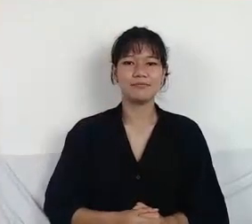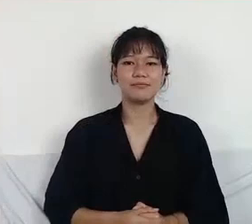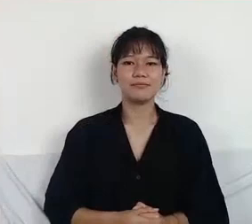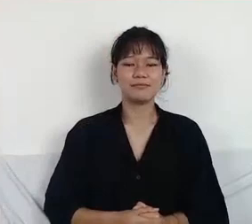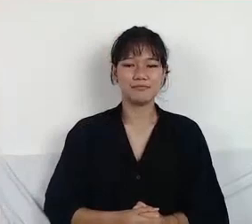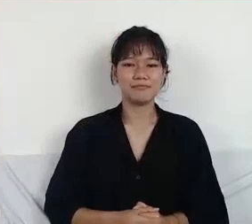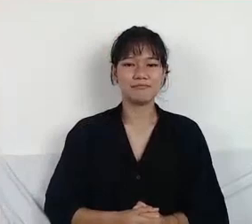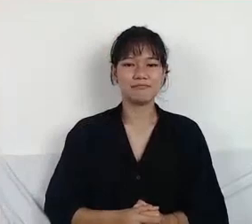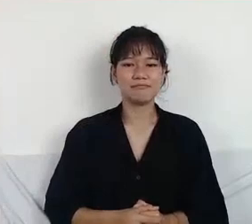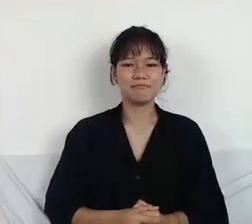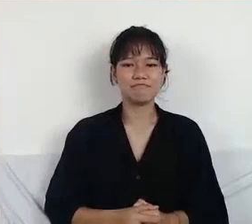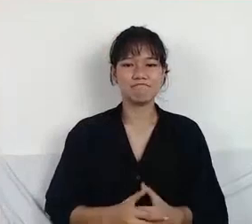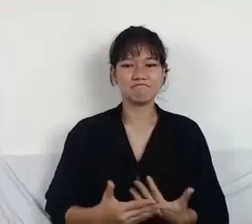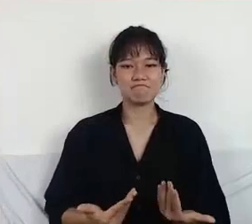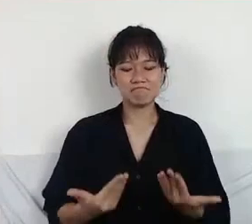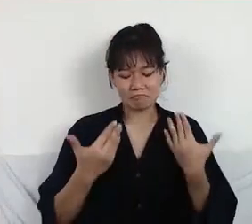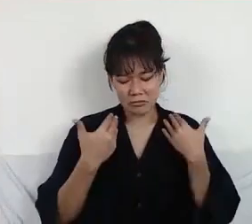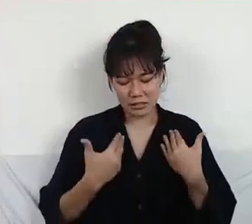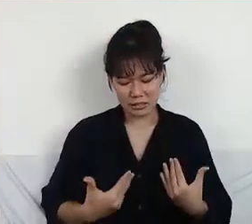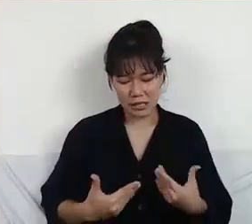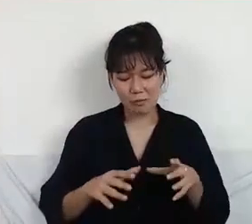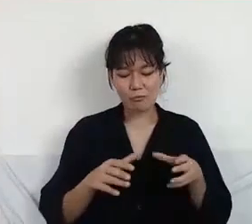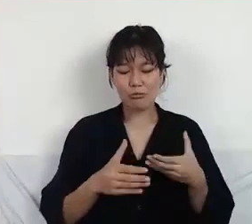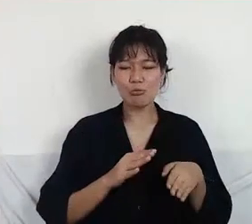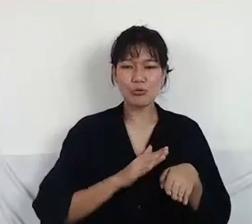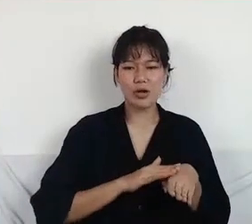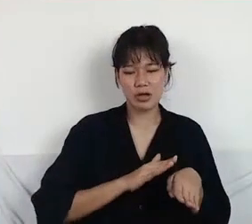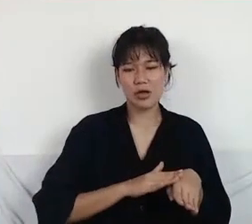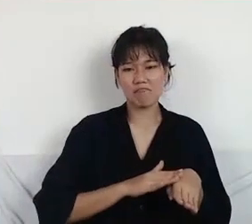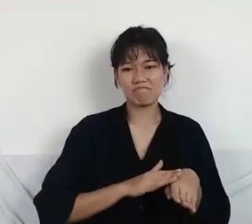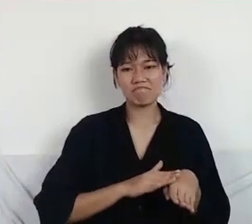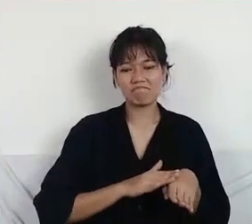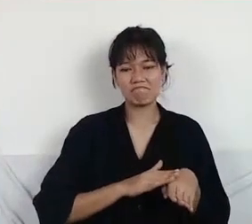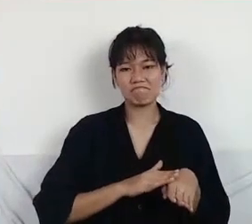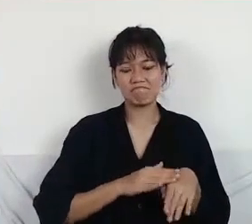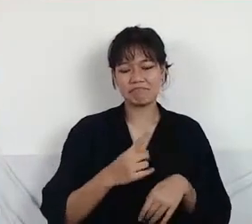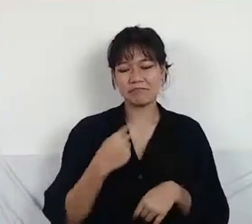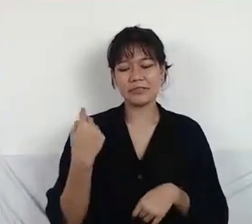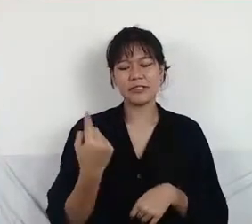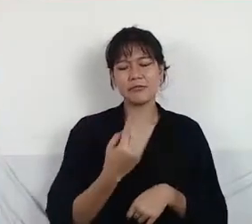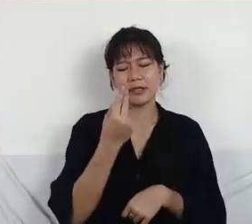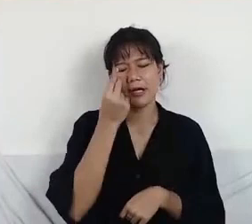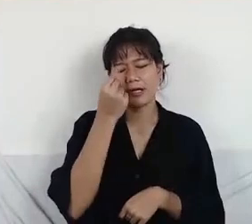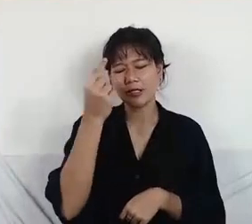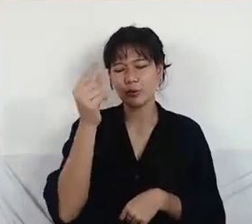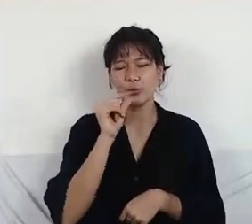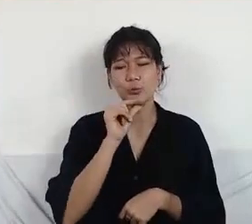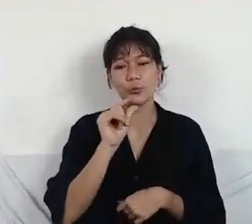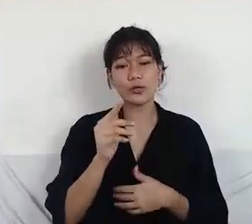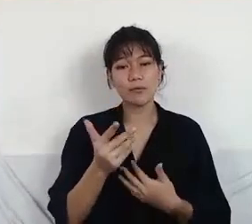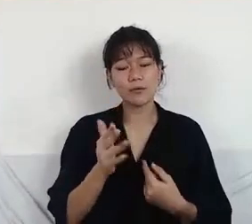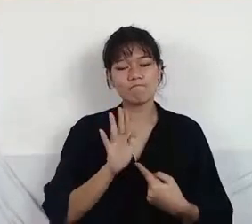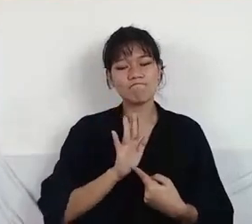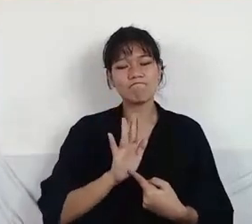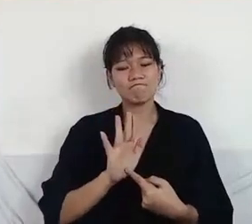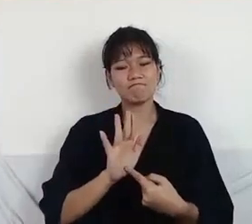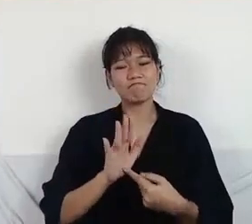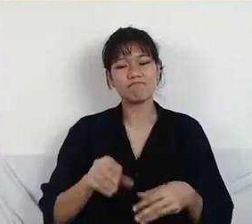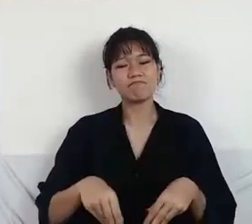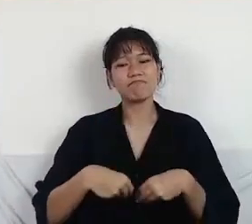sebagai makhluk berbudaya, kami memiliki kerinduan untuk menghadirkan damai